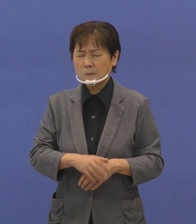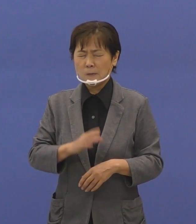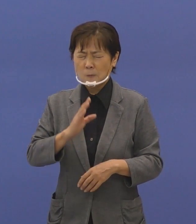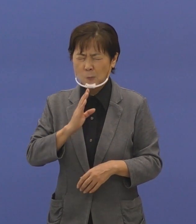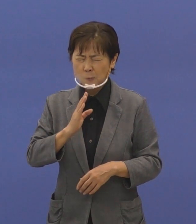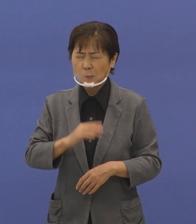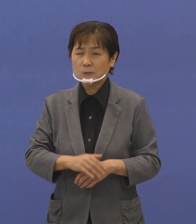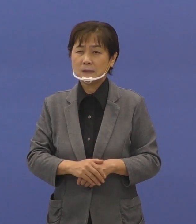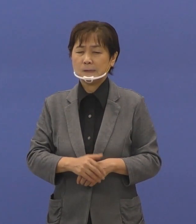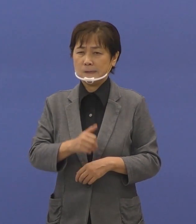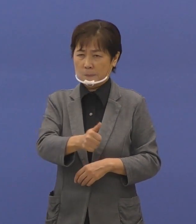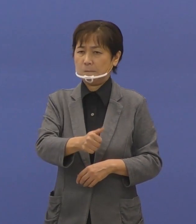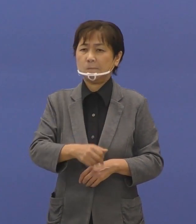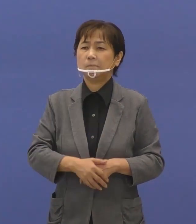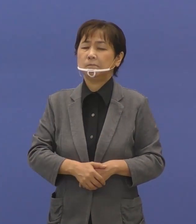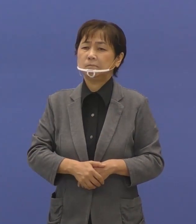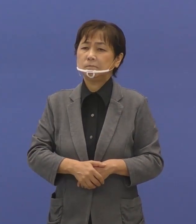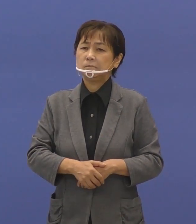まず